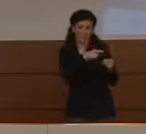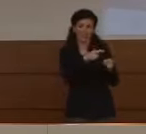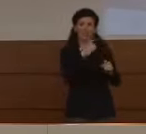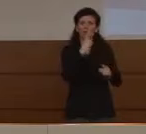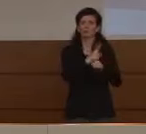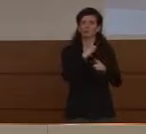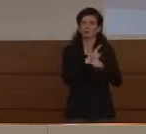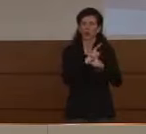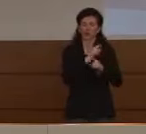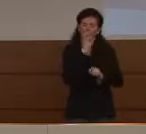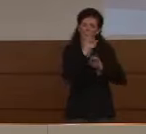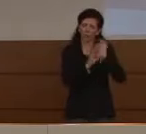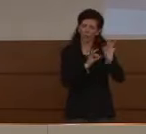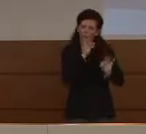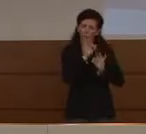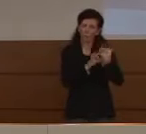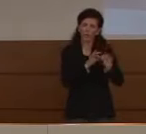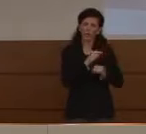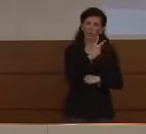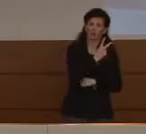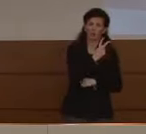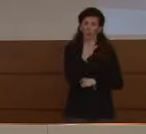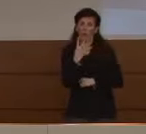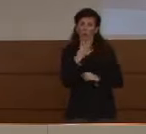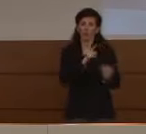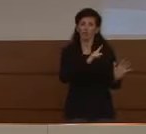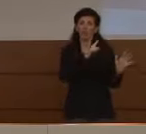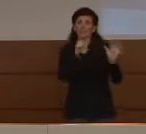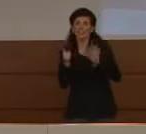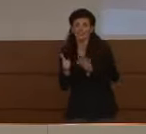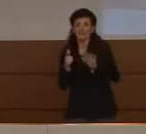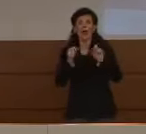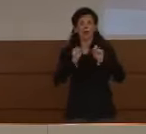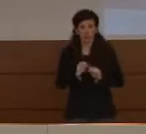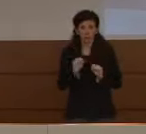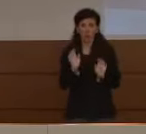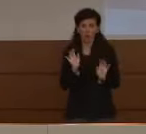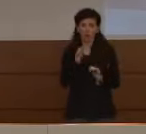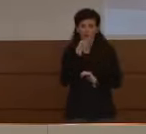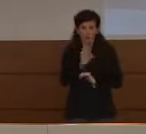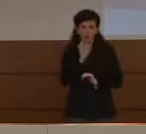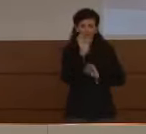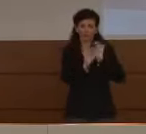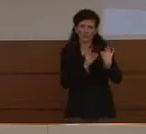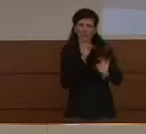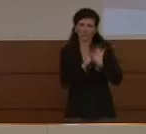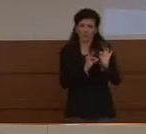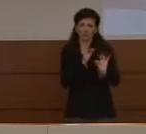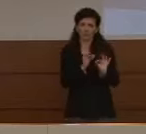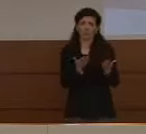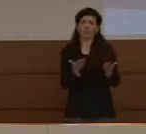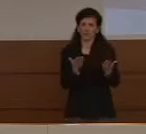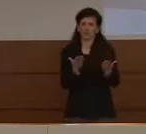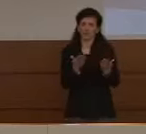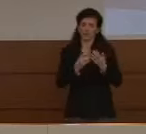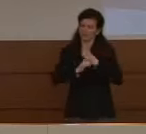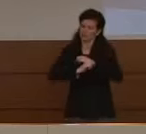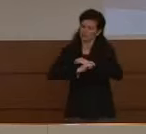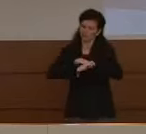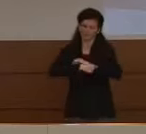intensive dalle due alle quattro settimane quindi è importante mantenere rigidamente